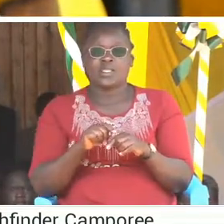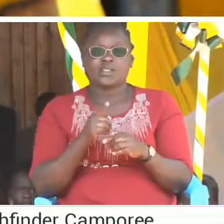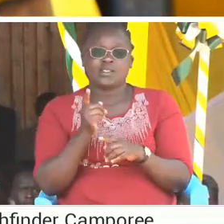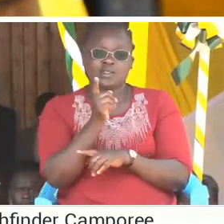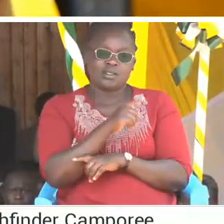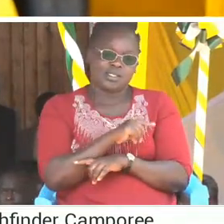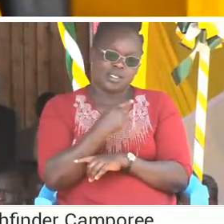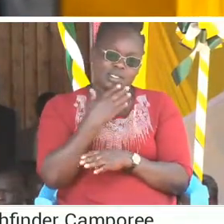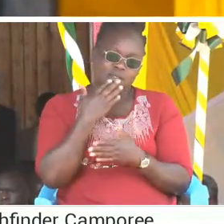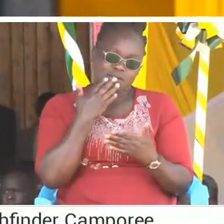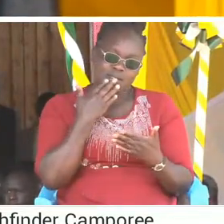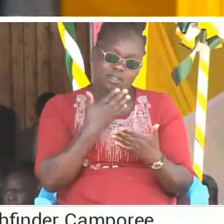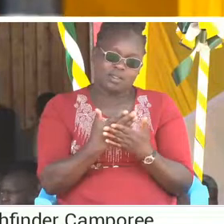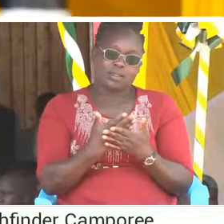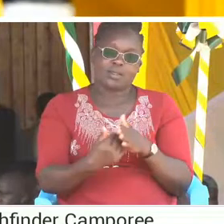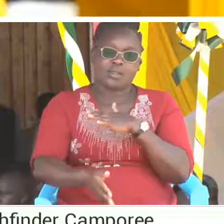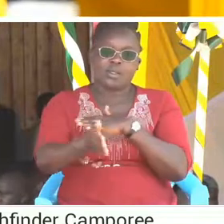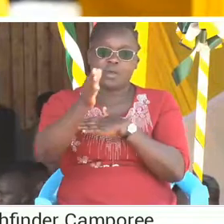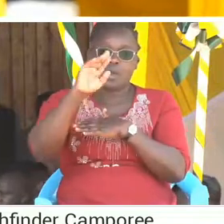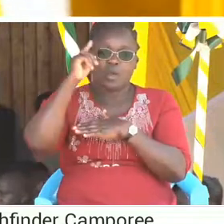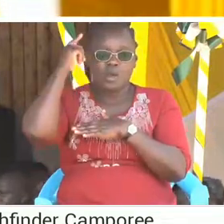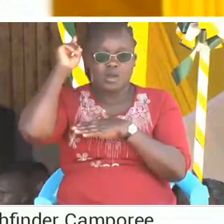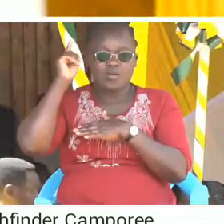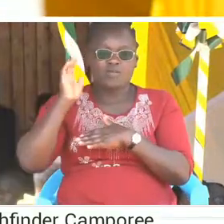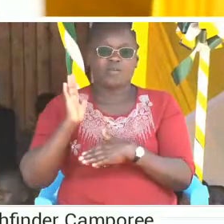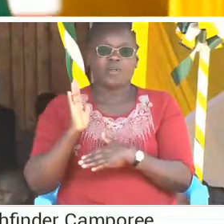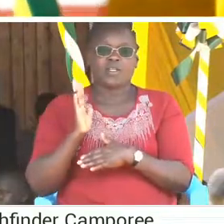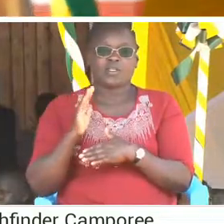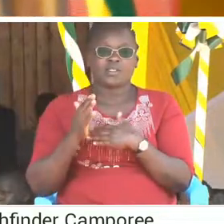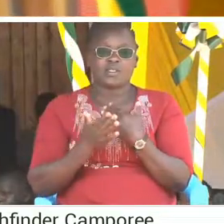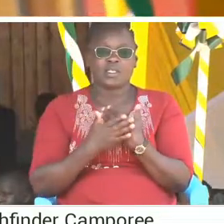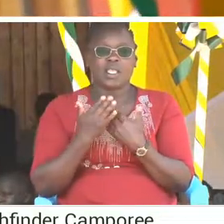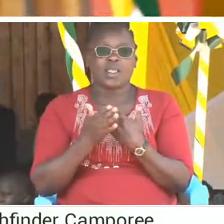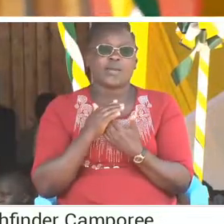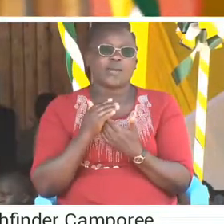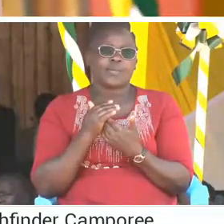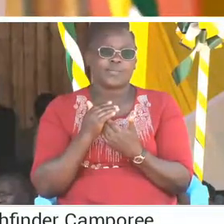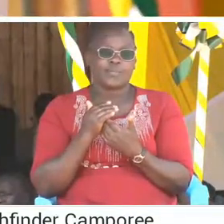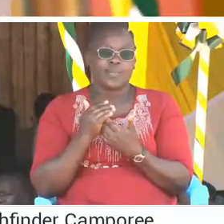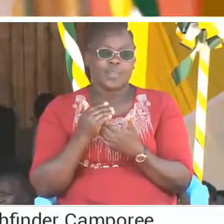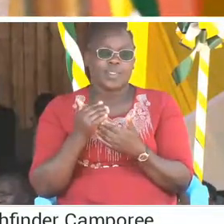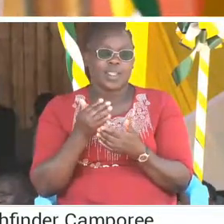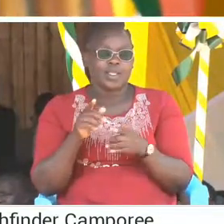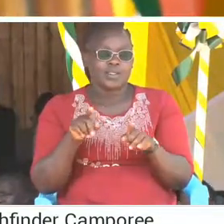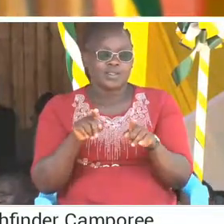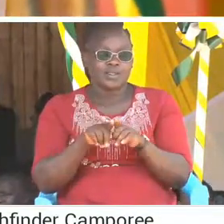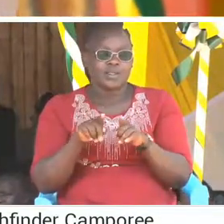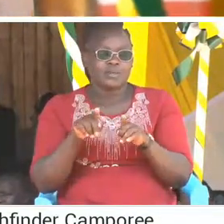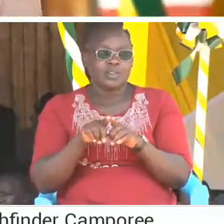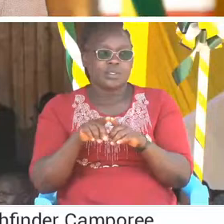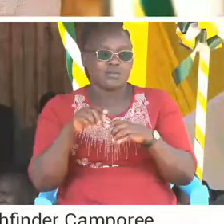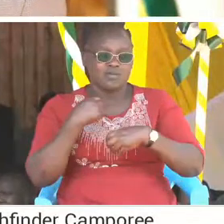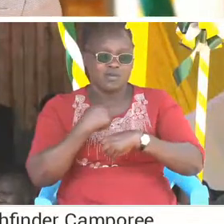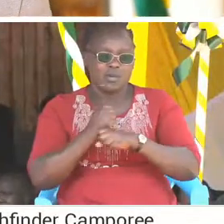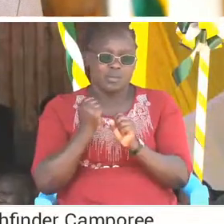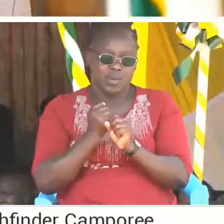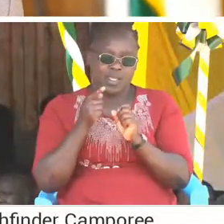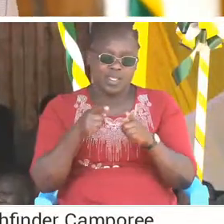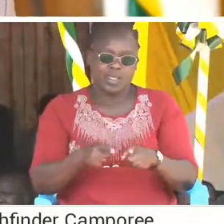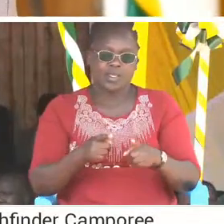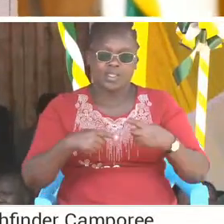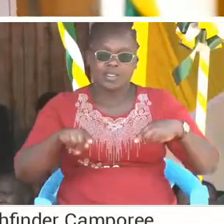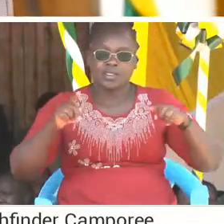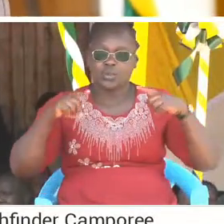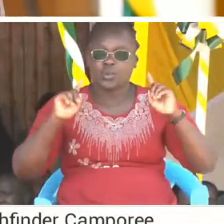ulinzi ambao ametupa na pia kwa kuweza kufanikisha sherehe hii ambayo imeendelea kwa muda wa juma